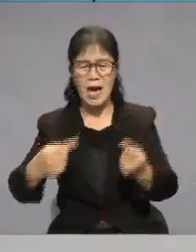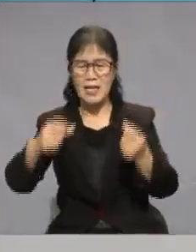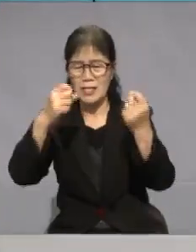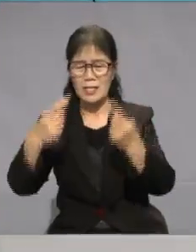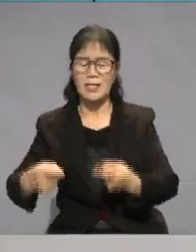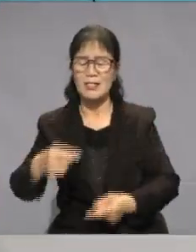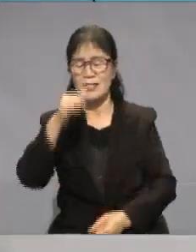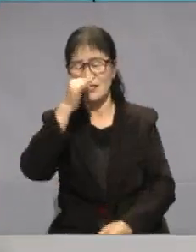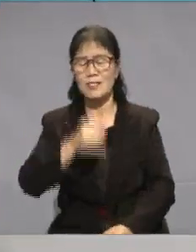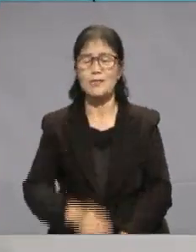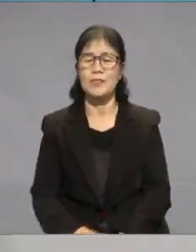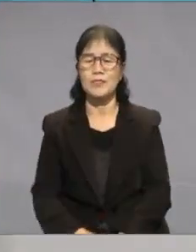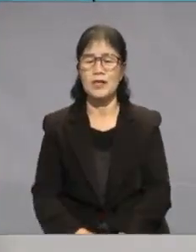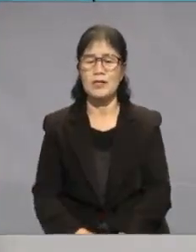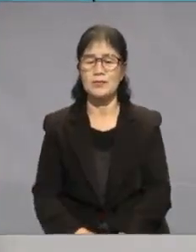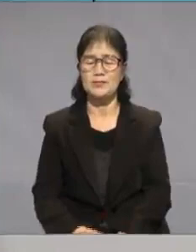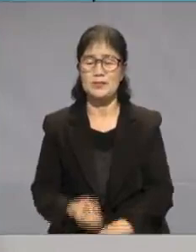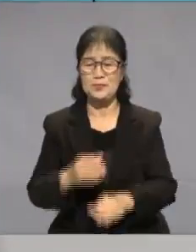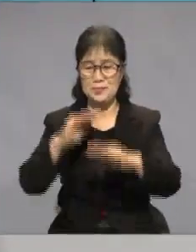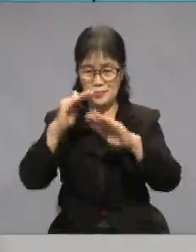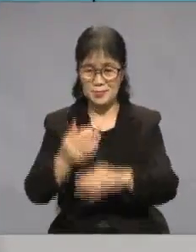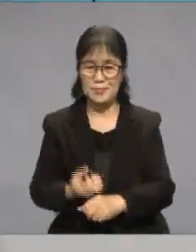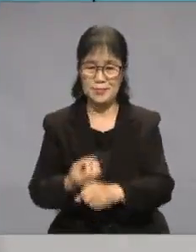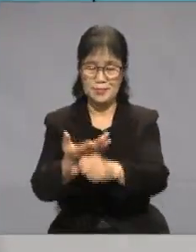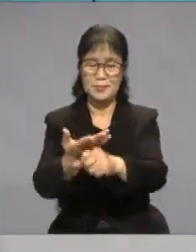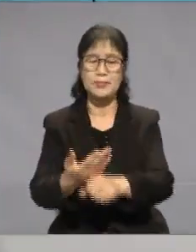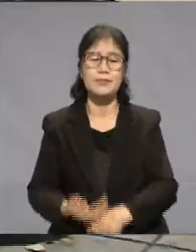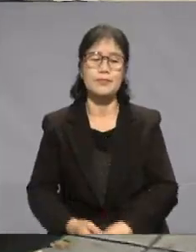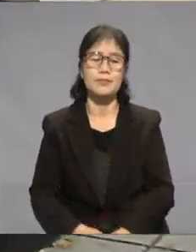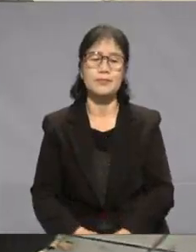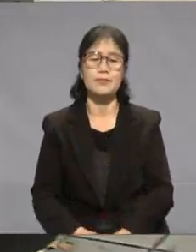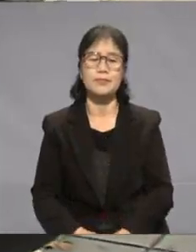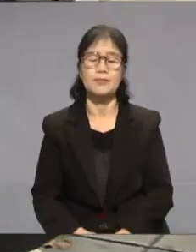준비됐다고 합니다. 백소민 기자가 정리했습니다.